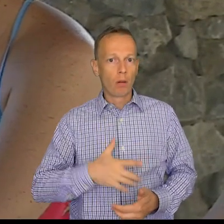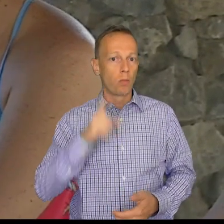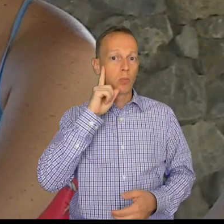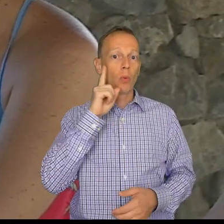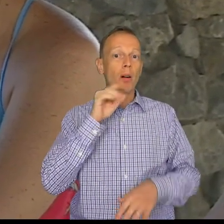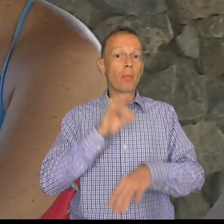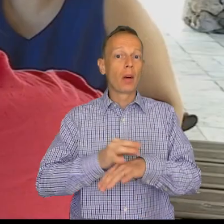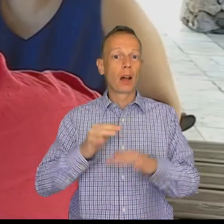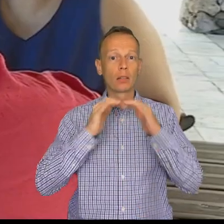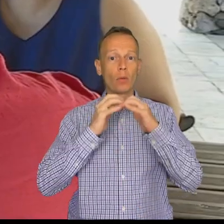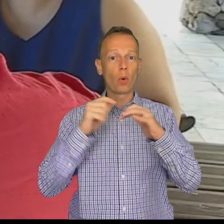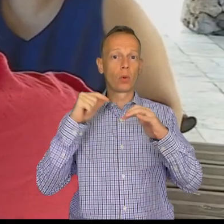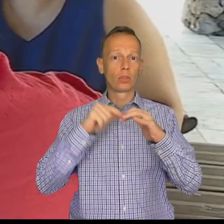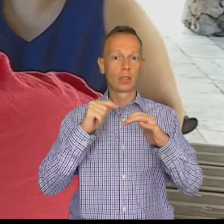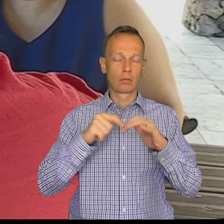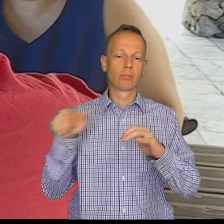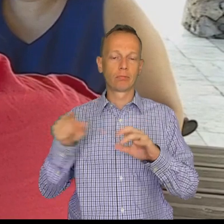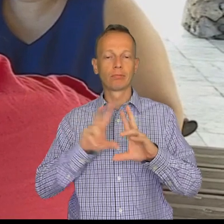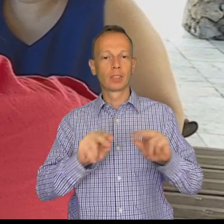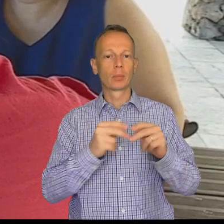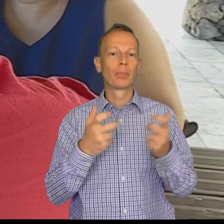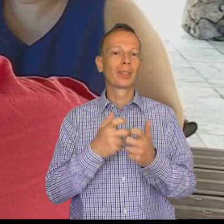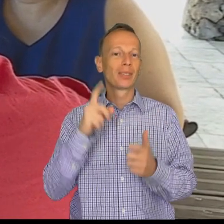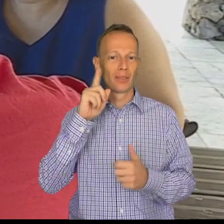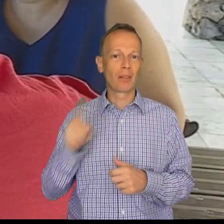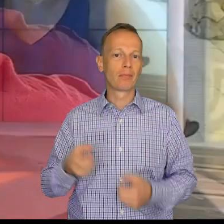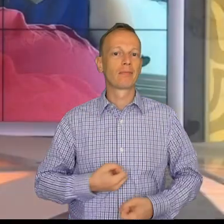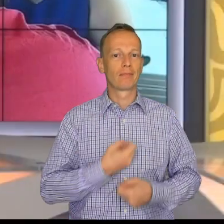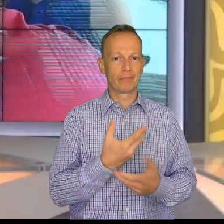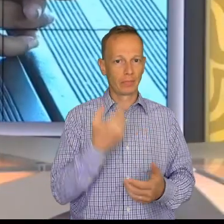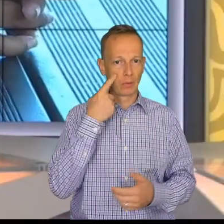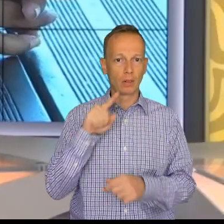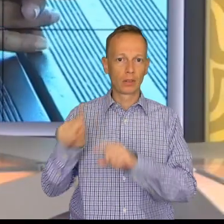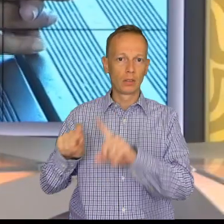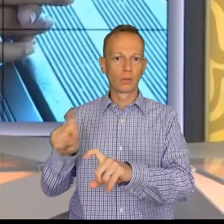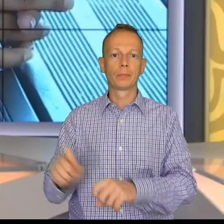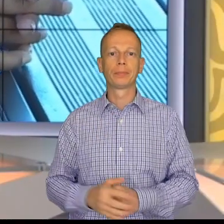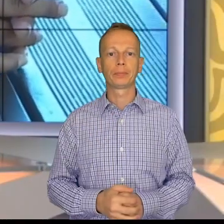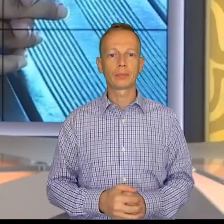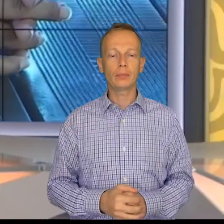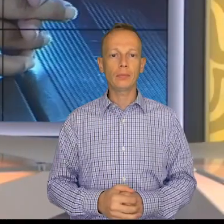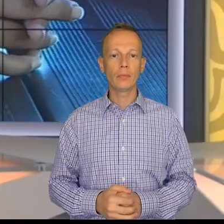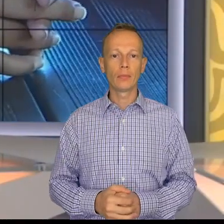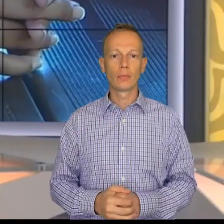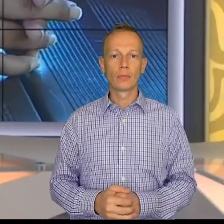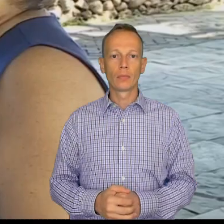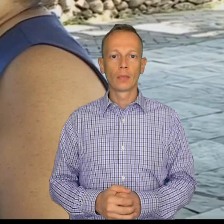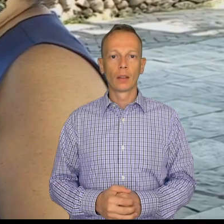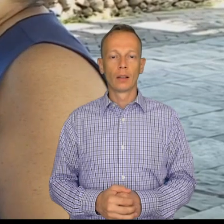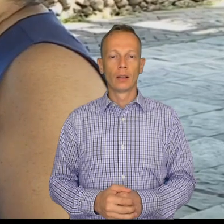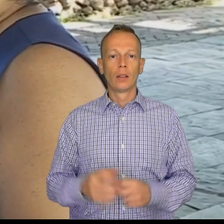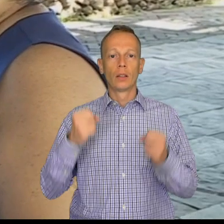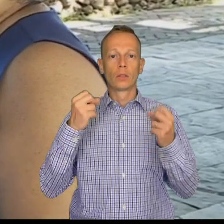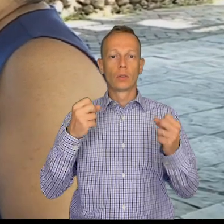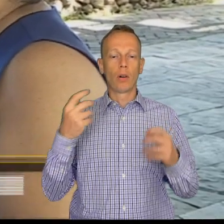cette maladie neurologique. Ils témoignent. Écoutez l'une d'elles au micro de Ehire Oemirko Banfo. Je suis